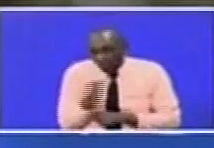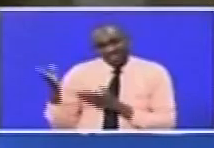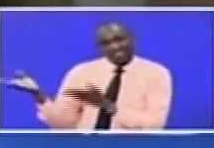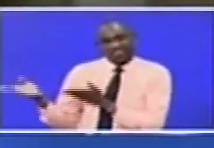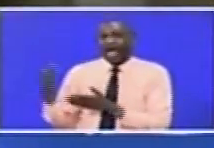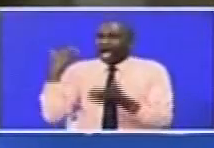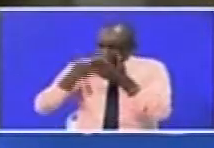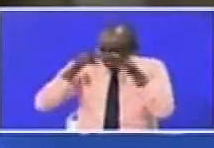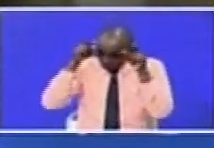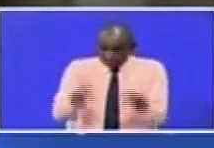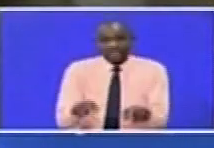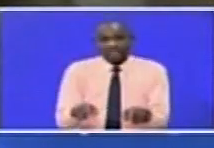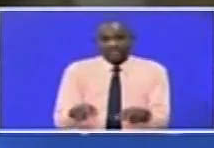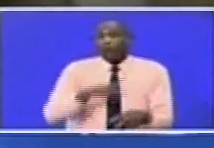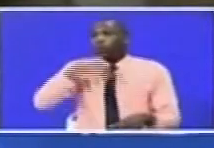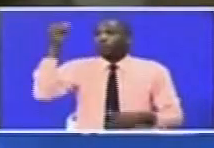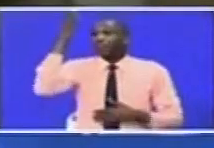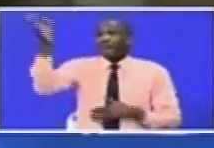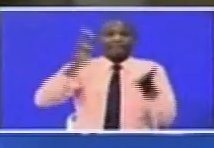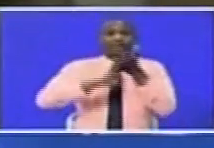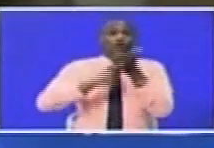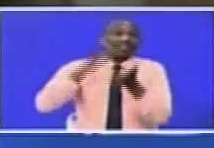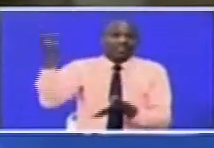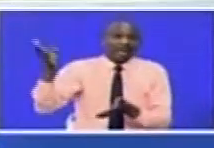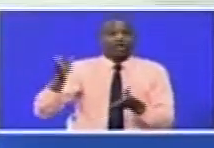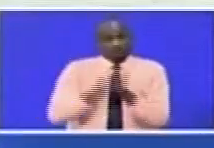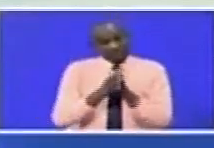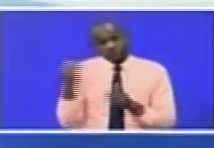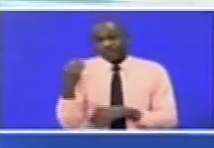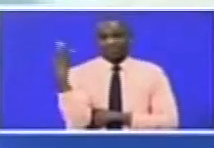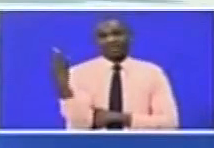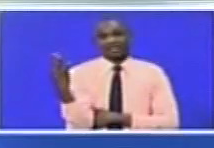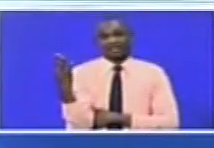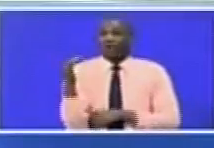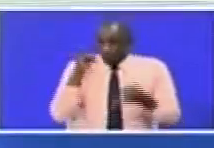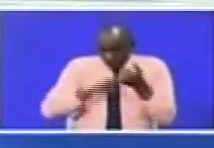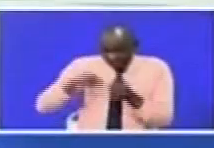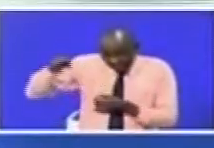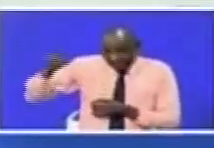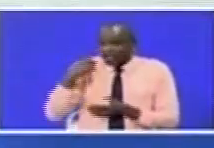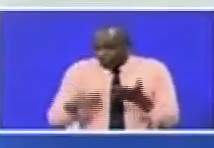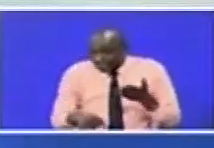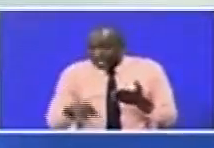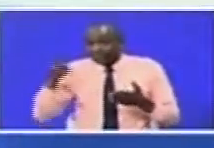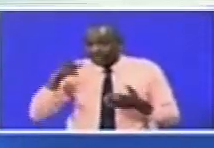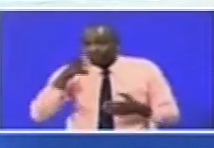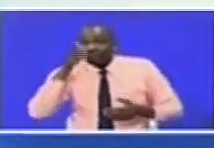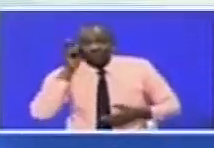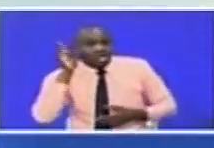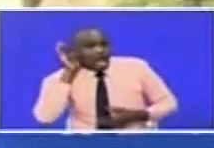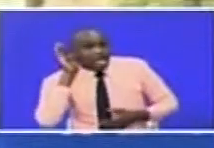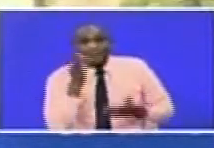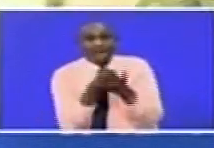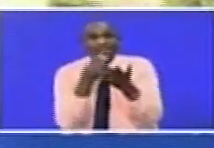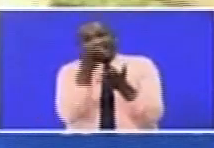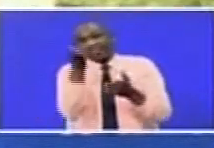leo ameenda Migori, sasa yeye alikuwa na watoto 3. Lakini tayari mke huyu anasemekana kuipata harufu ya milioni 20.